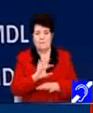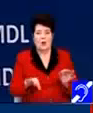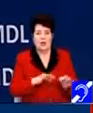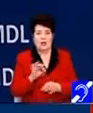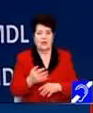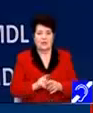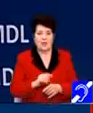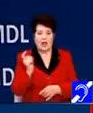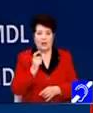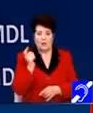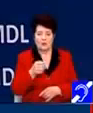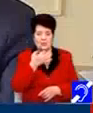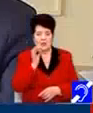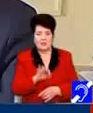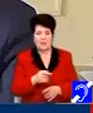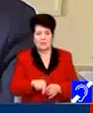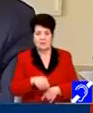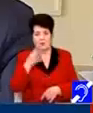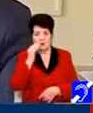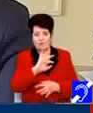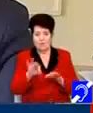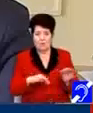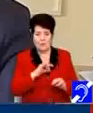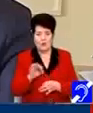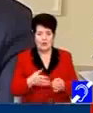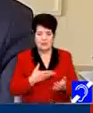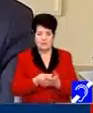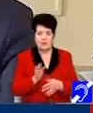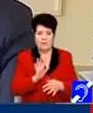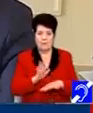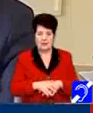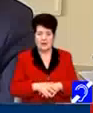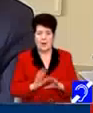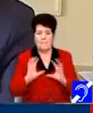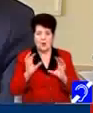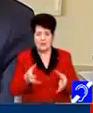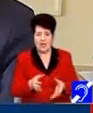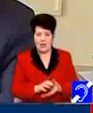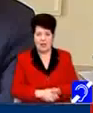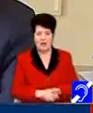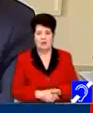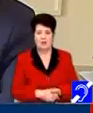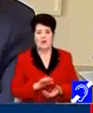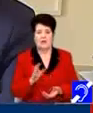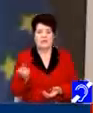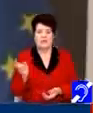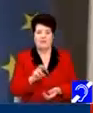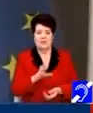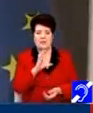MACP, Agricultura Competitivă în Moldova. Este un proiect finanțat de Banca Mondială și vine